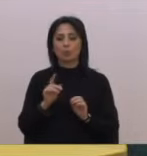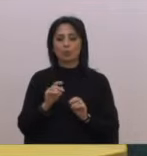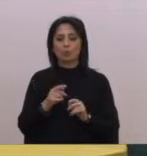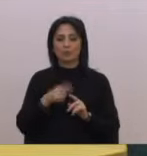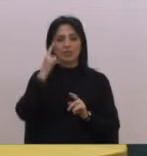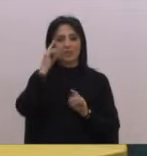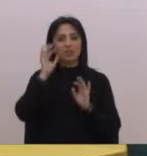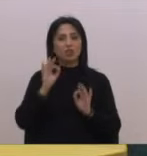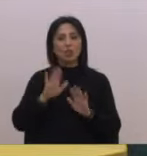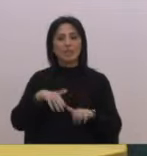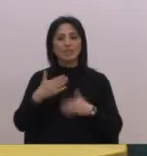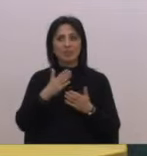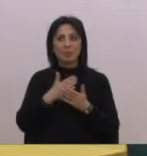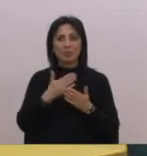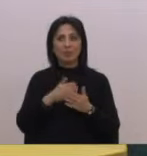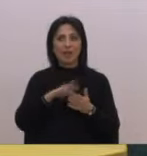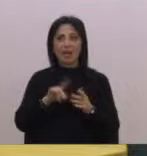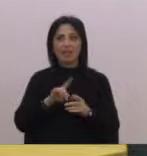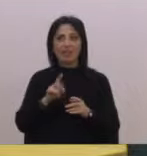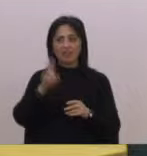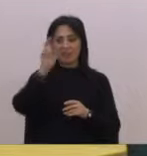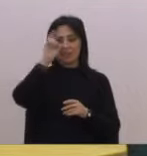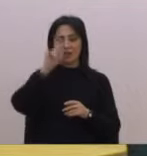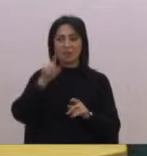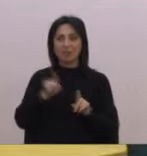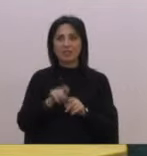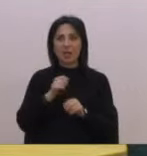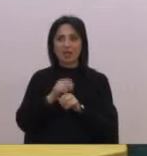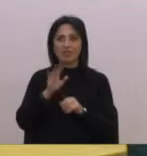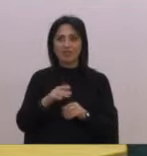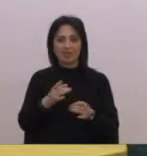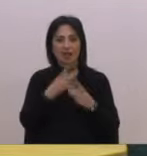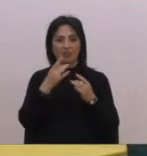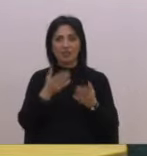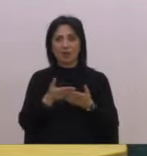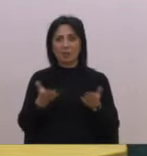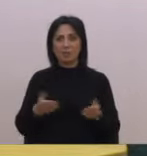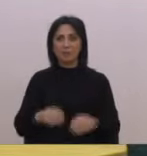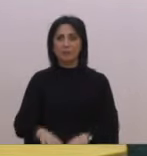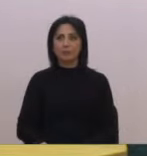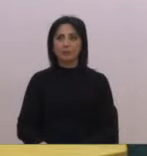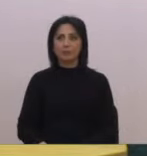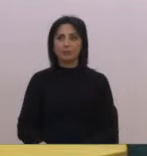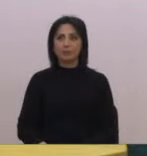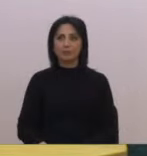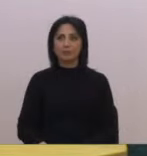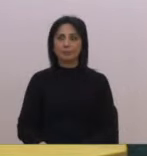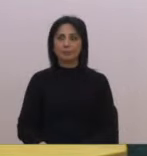რაციონალური წინადადებები გაქვთ, გარდა იმისა, რასაც სახელმწიფო ისედაც აკეთებს, გაგვიმჟღავნეთ.